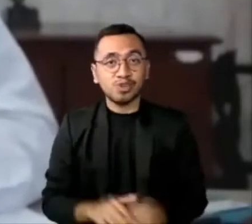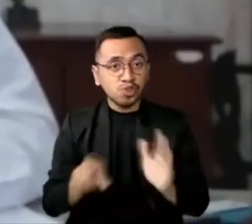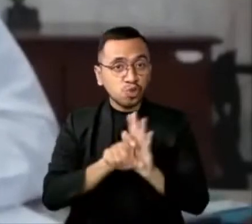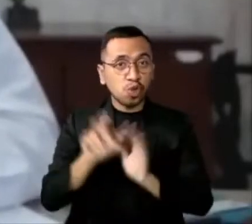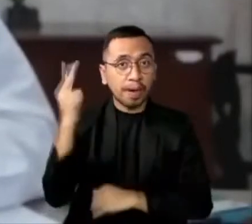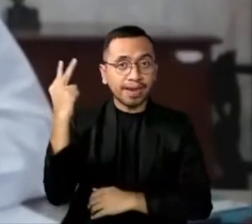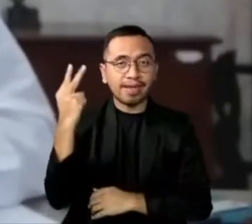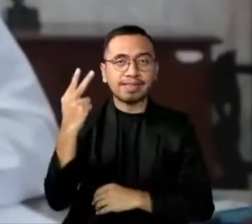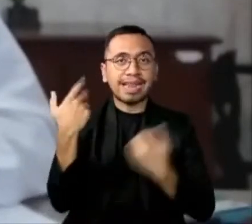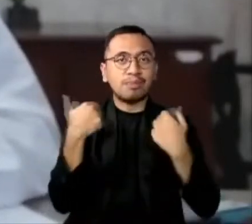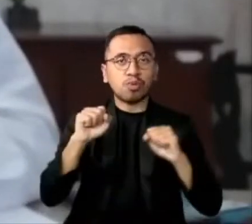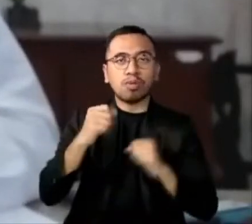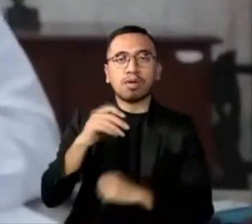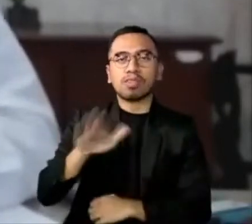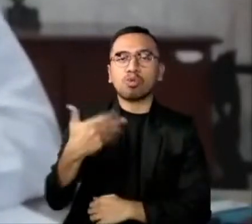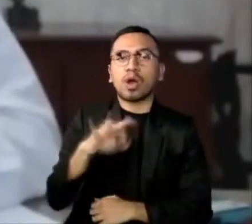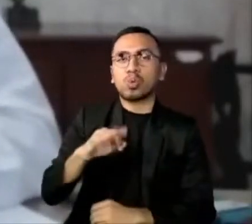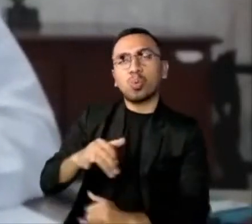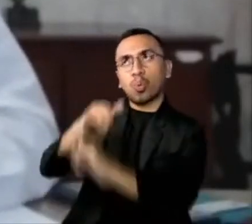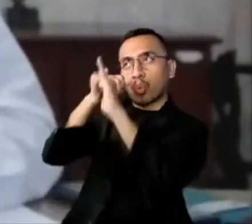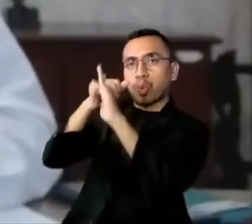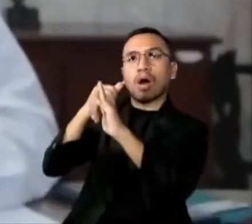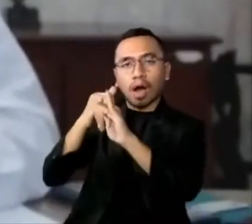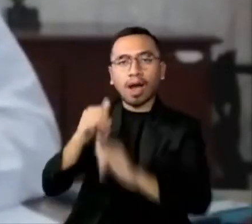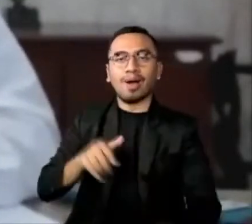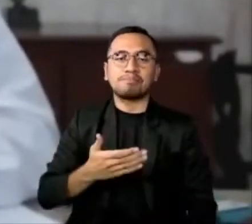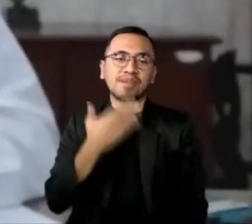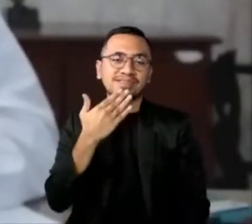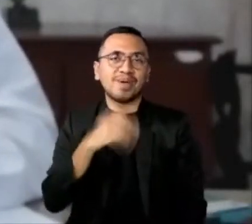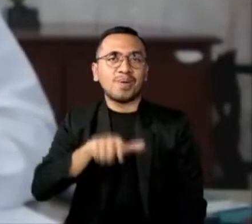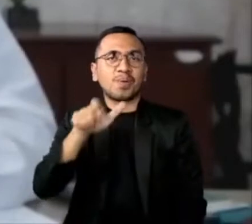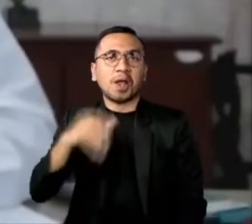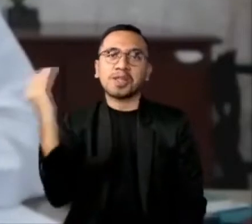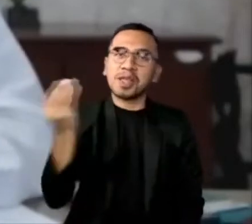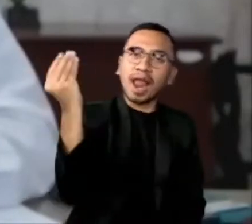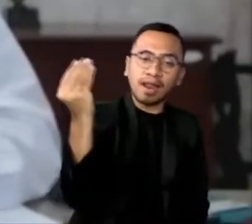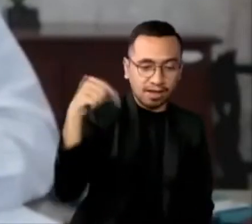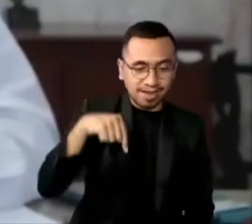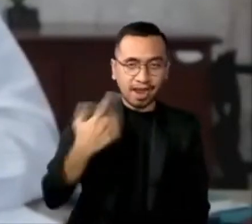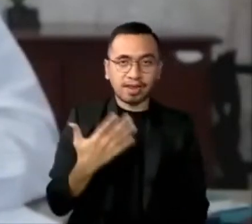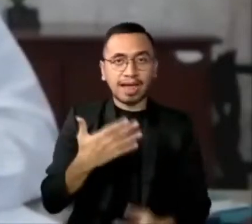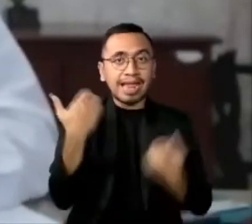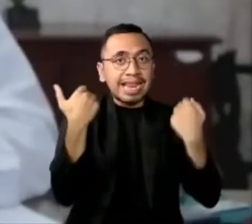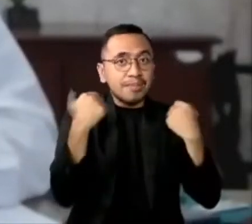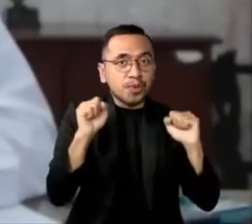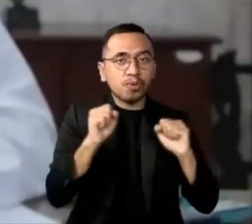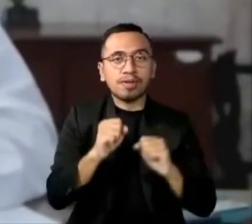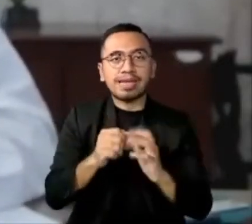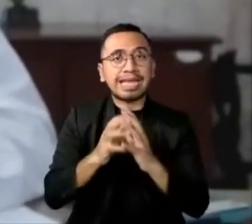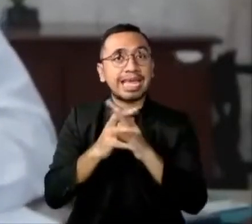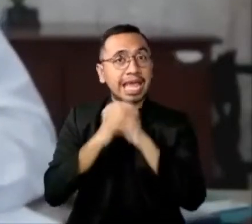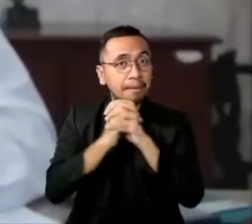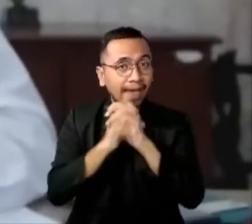baru gitu ya. Dan ini makanya kita senang sekali kalau kemudian libur Imlek ini ditunda, ini bisa mengurangi penularan COVID